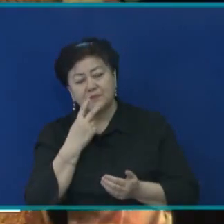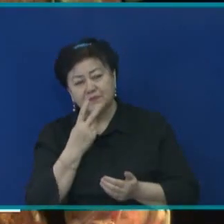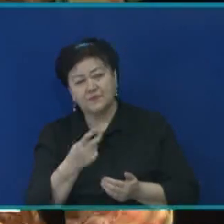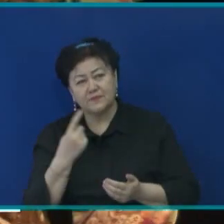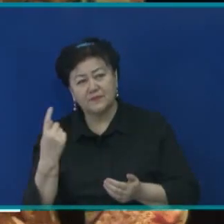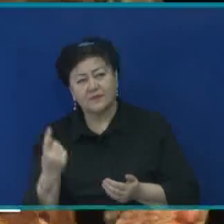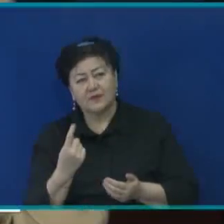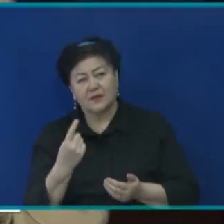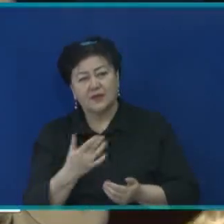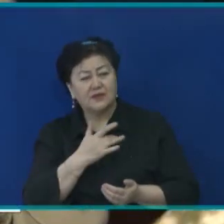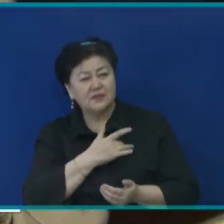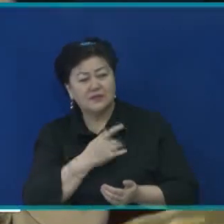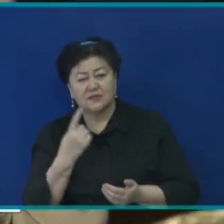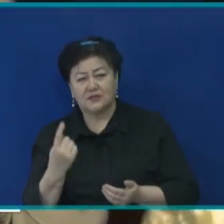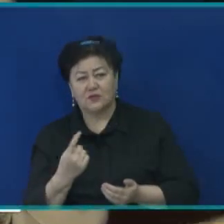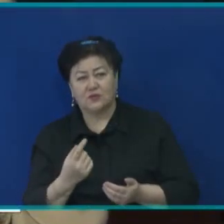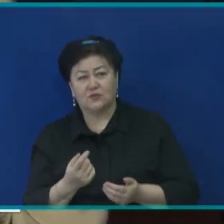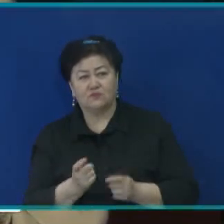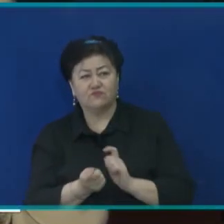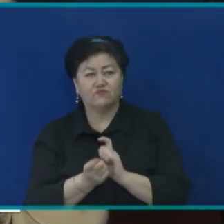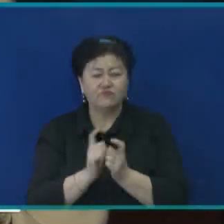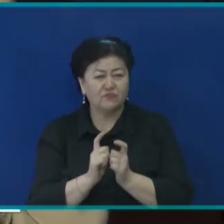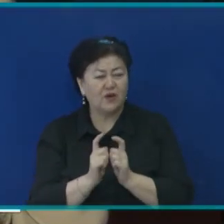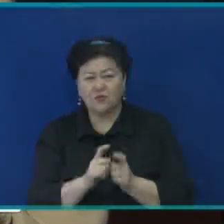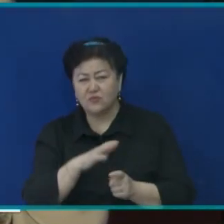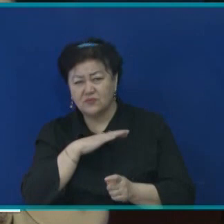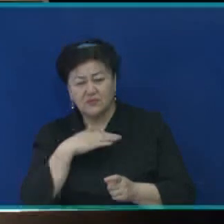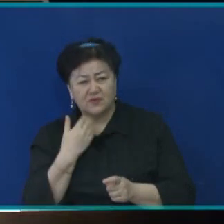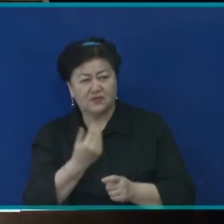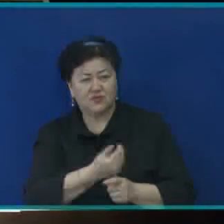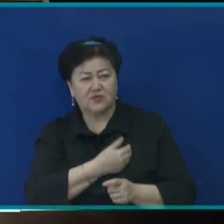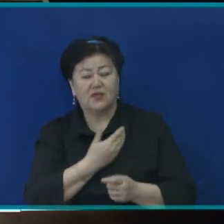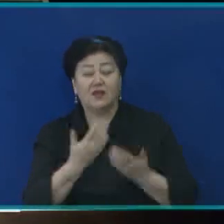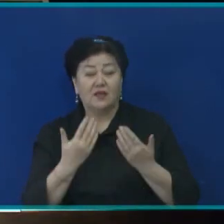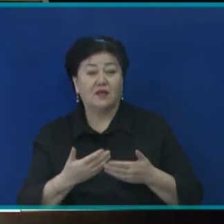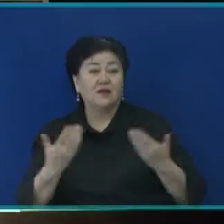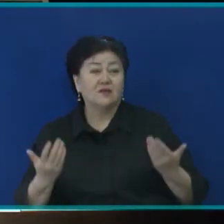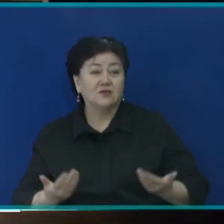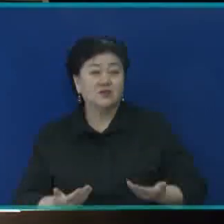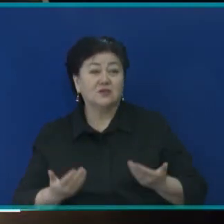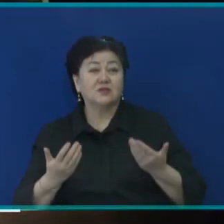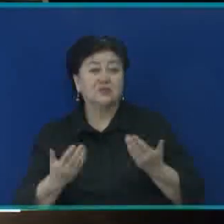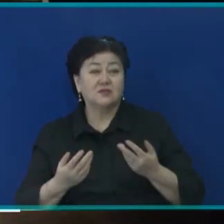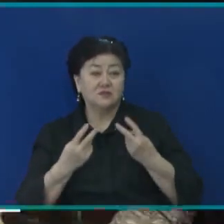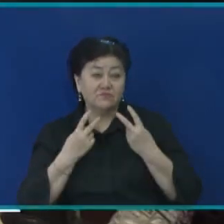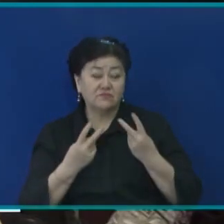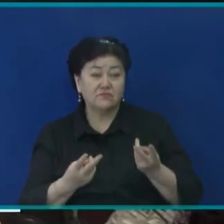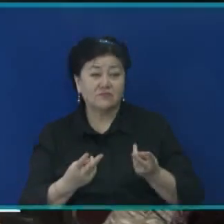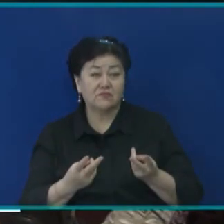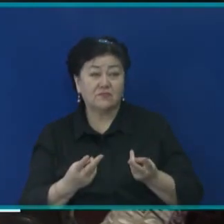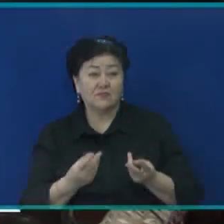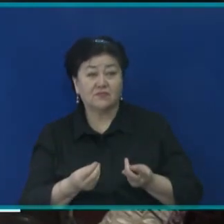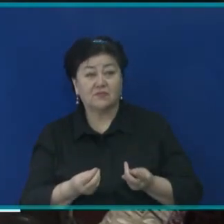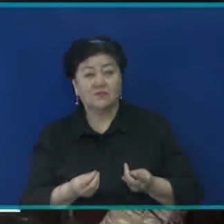да жүрегі де жалғыз. Күресуге дәрмен де ниет те жоқ. Ниеті жоқ болатыны тіршіліктің рахаты қомағайлыққа әкеледі.